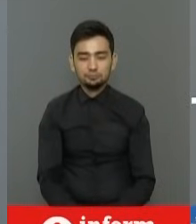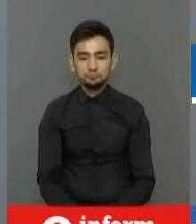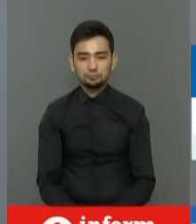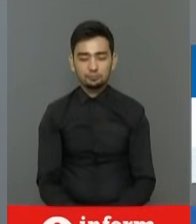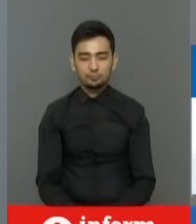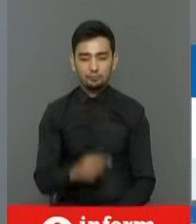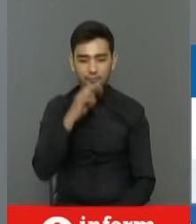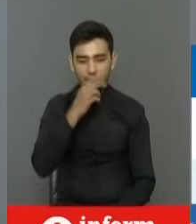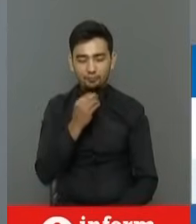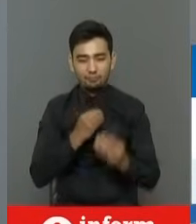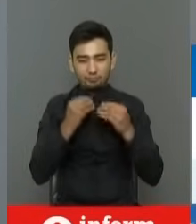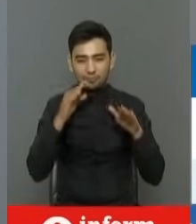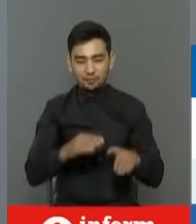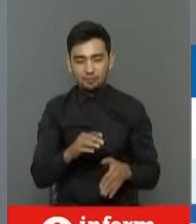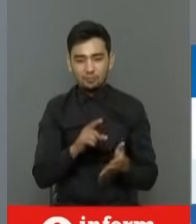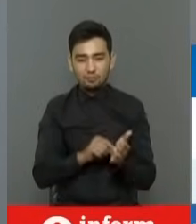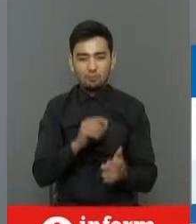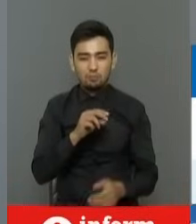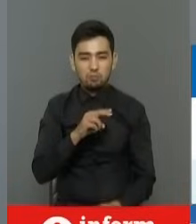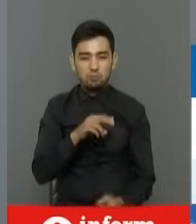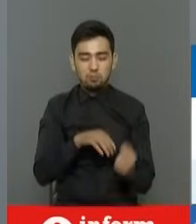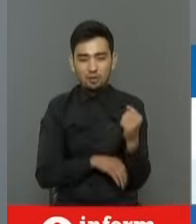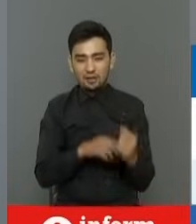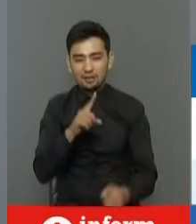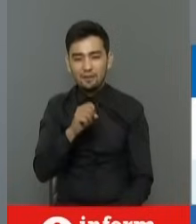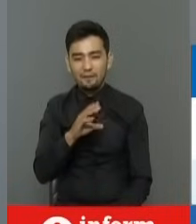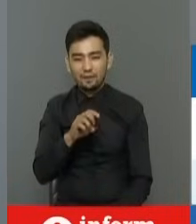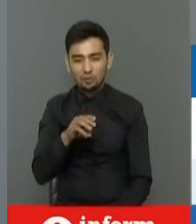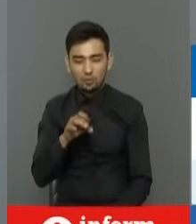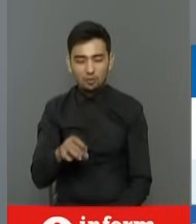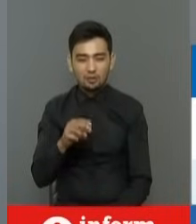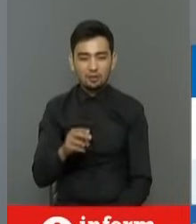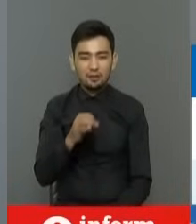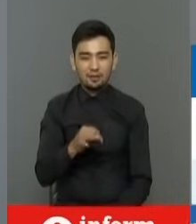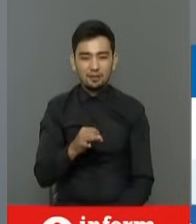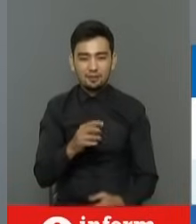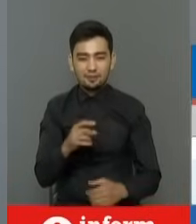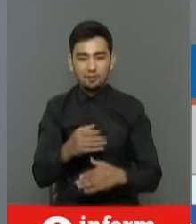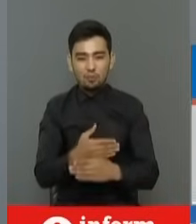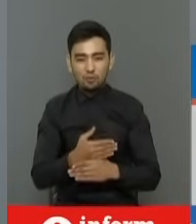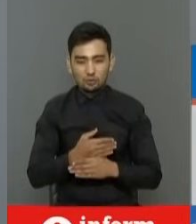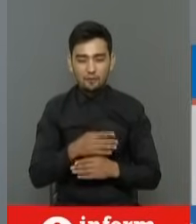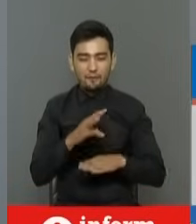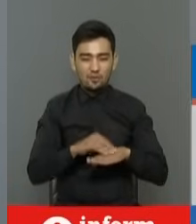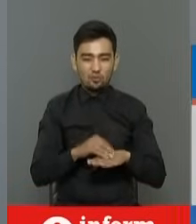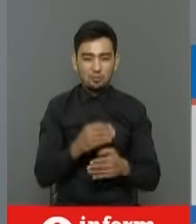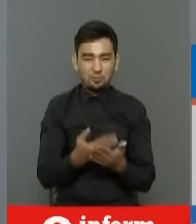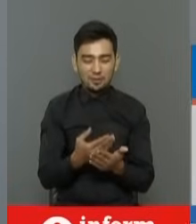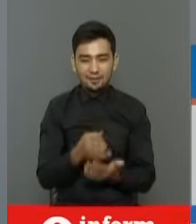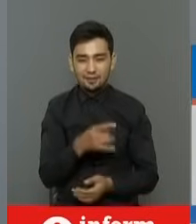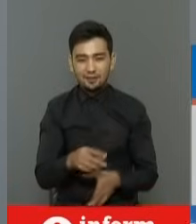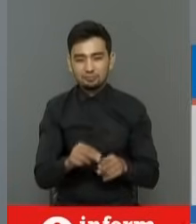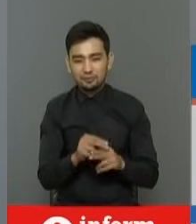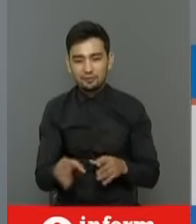Симптомы отравления появились после завтрака 21 июня, но дети начали обращаться за помощью только ближе к ночи. Им была оказана